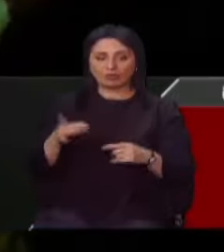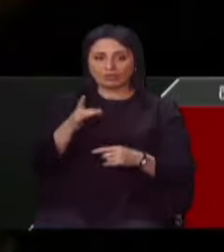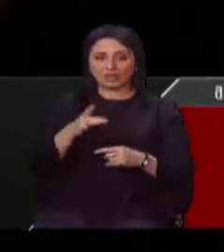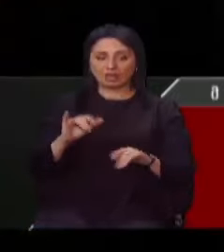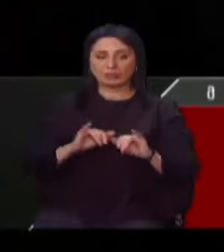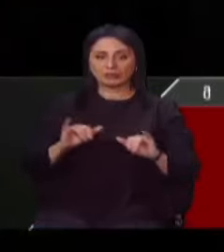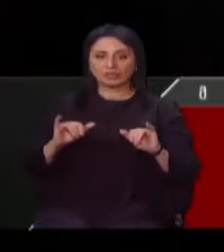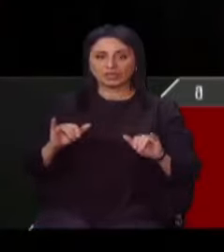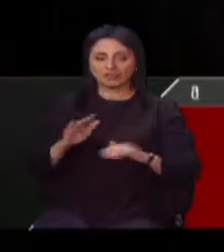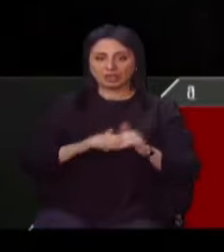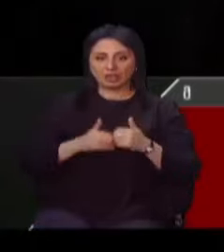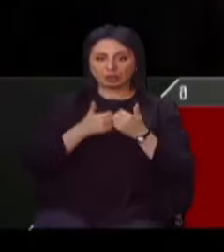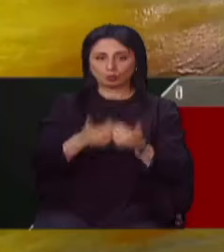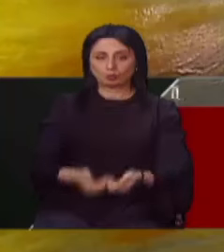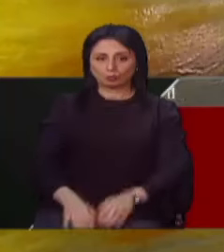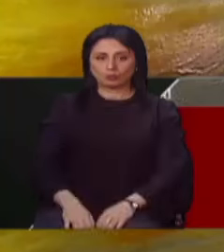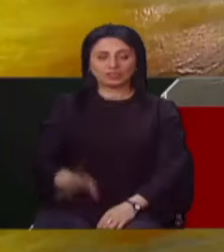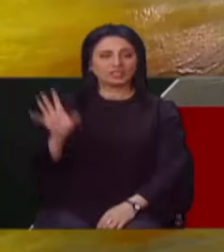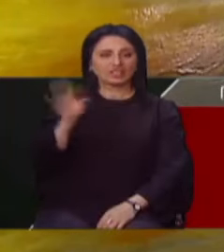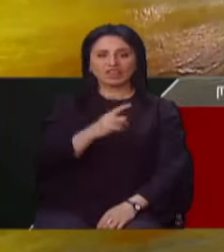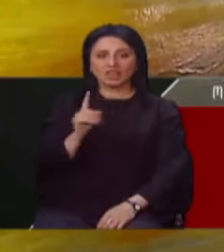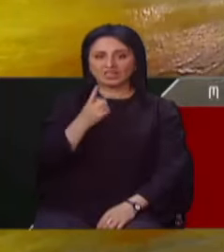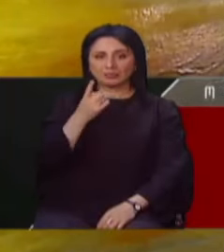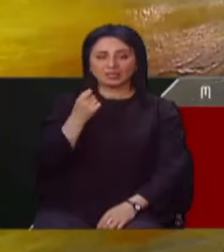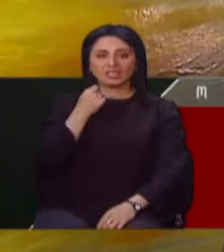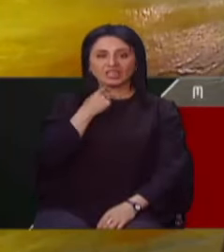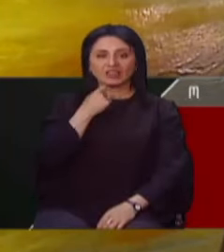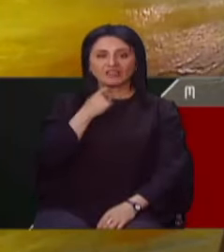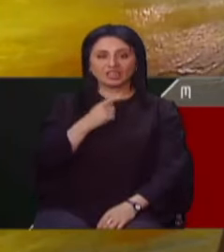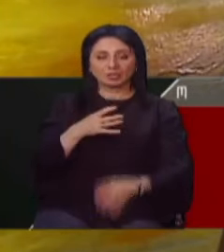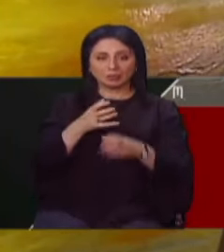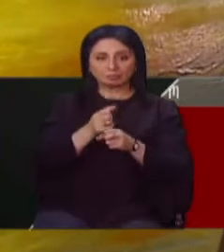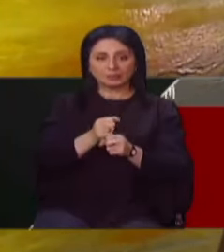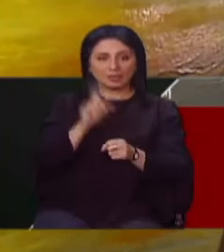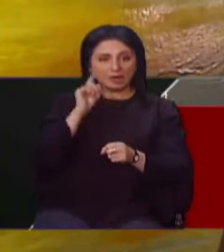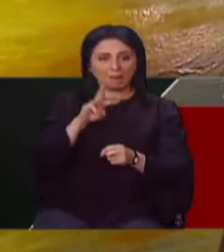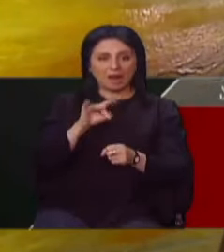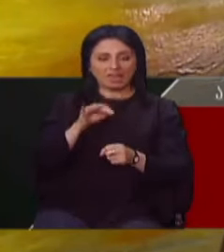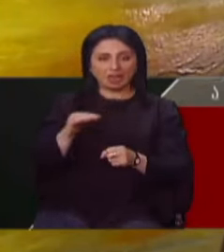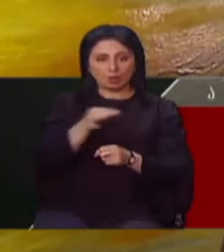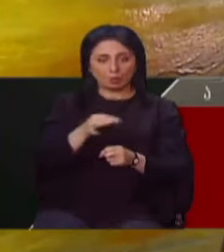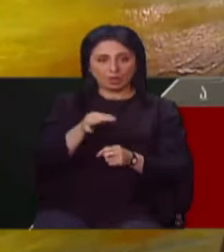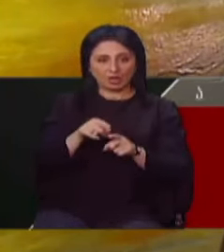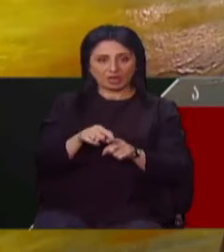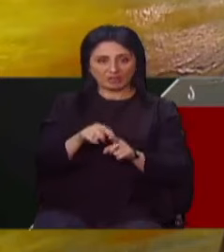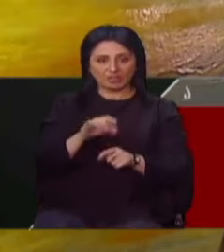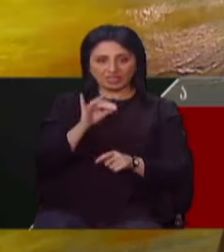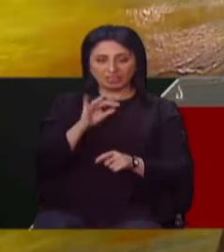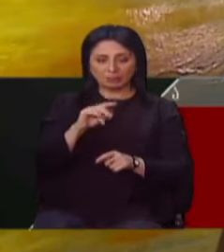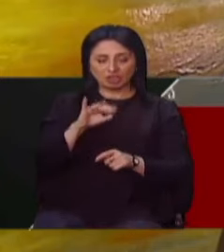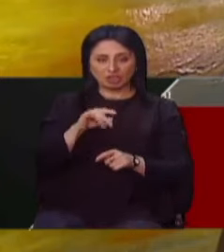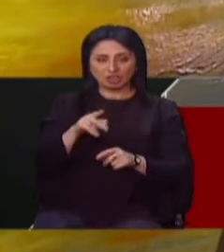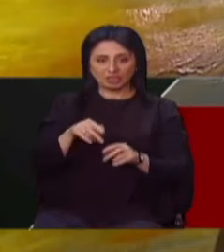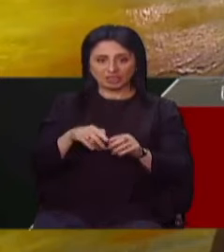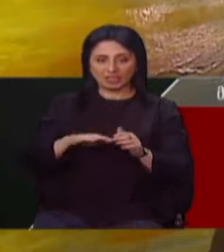რეგიონის განვითარებას შეუწყობს ხელს. ყველაზე პირველი ღვინო დაიცულა მარნეულის რაიონის ტერიტორიაზე, იმიჯრიმირის